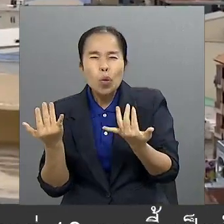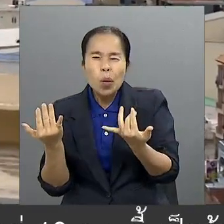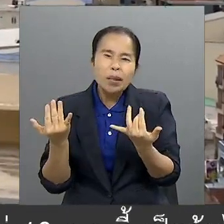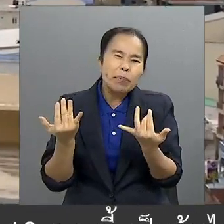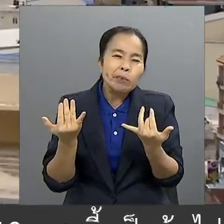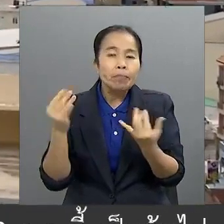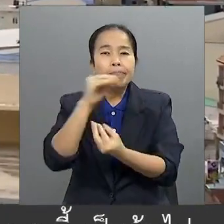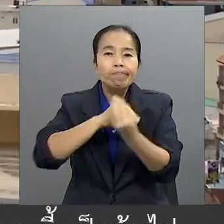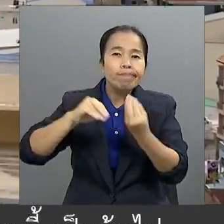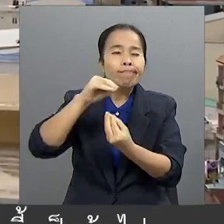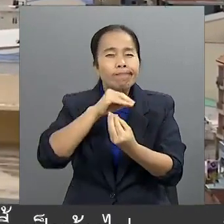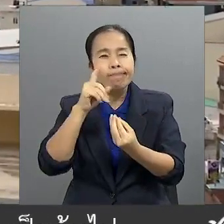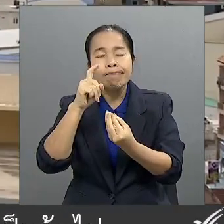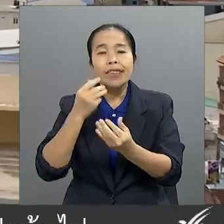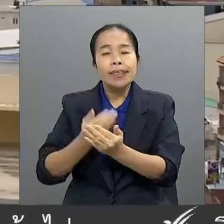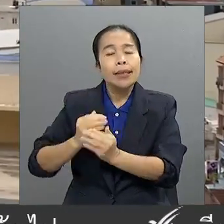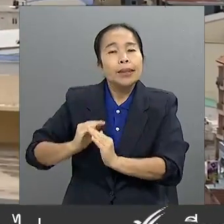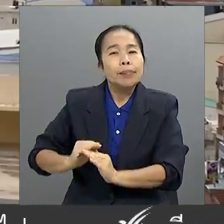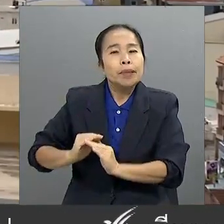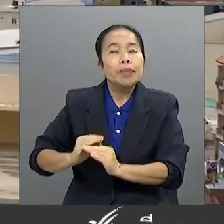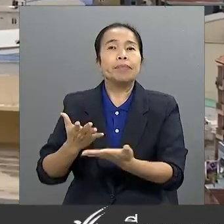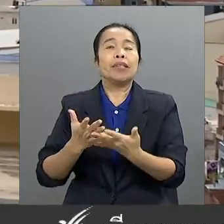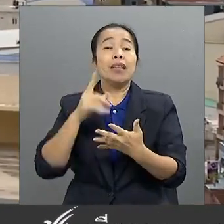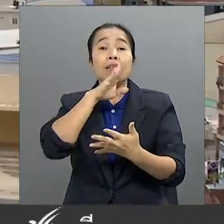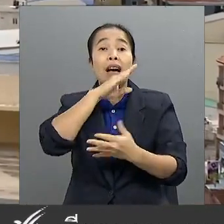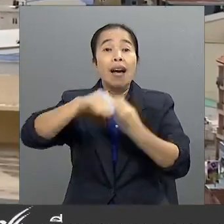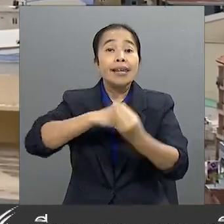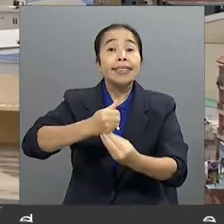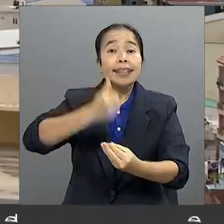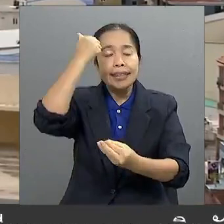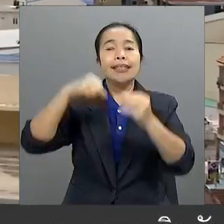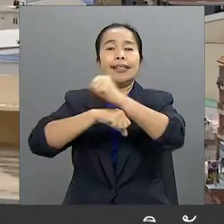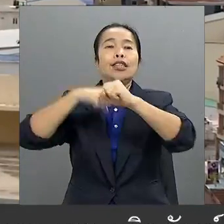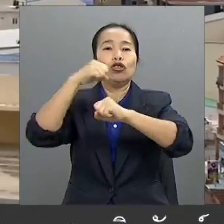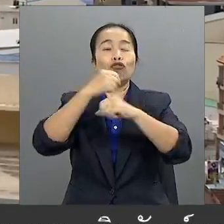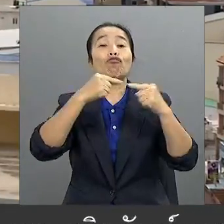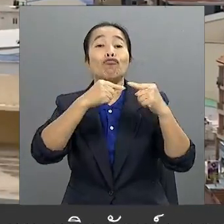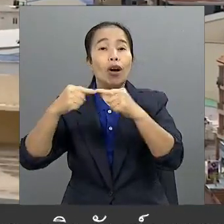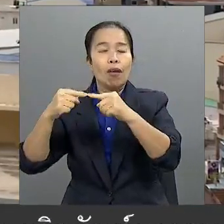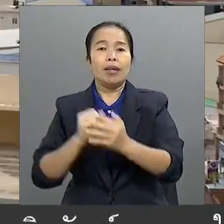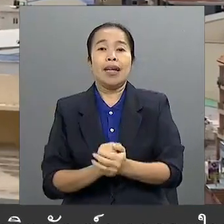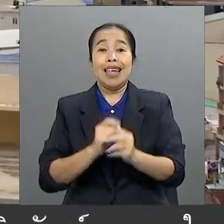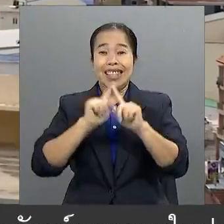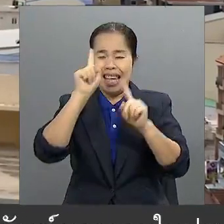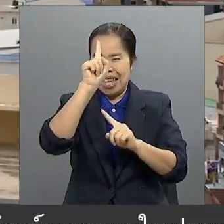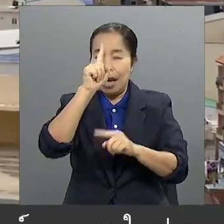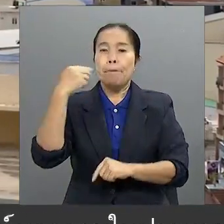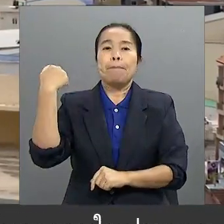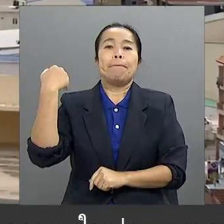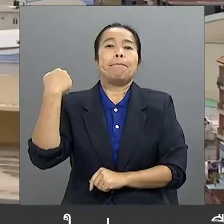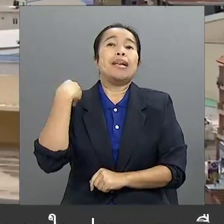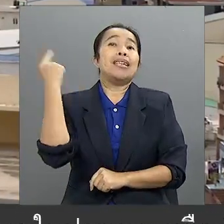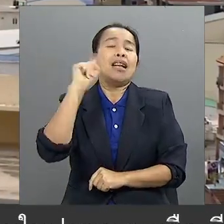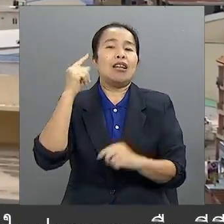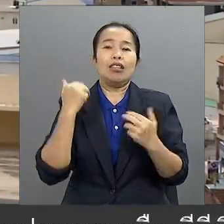าดำเนินการก่อสร้างกันต่อนะคะแต่มีอสังหาริมทรัพย์อีกประเภทหนึ่งที่เรียกว่ารอไม่ได้